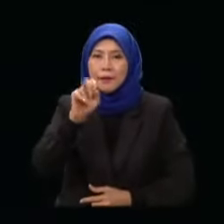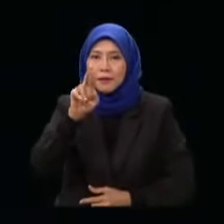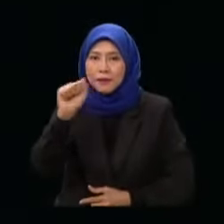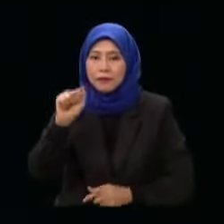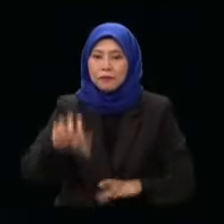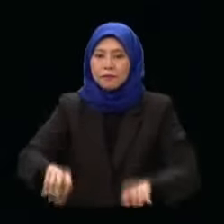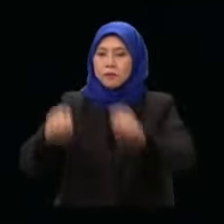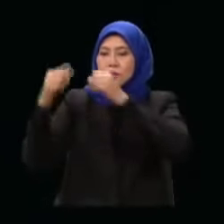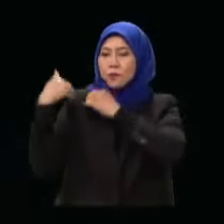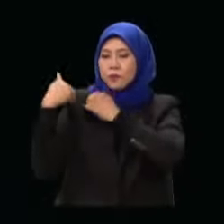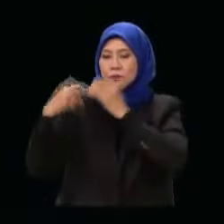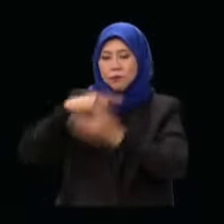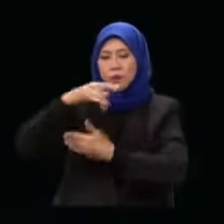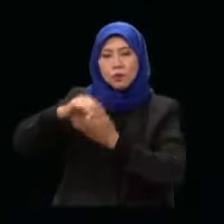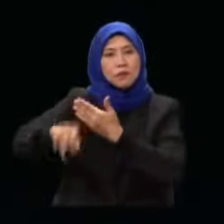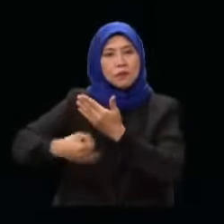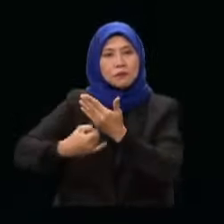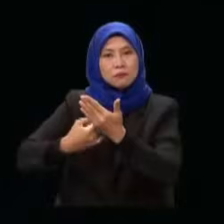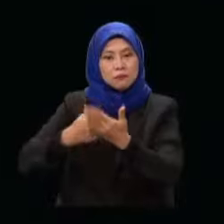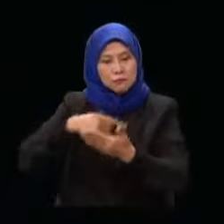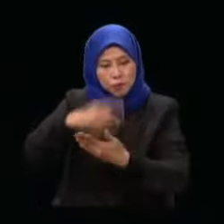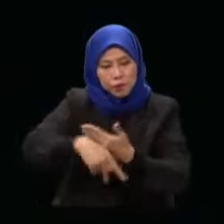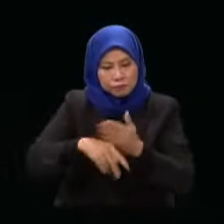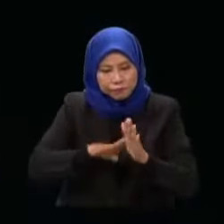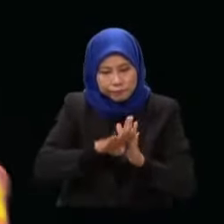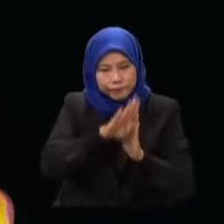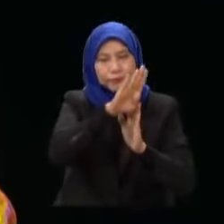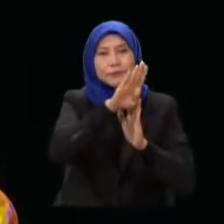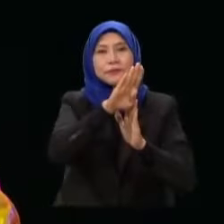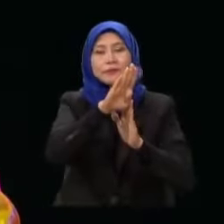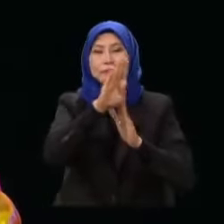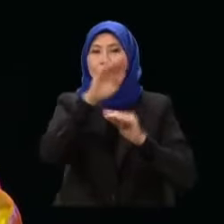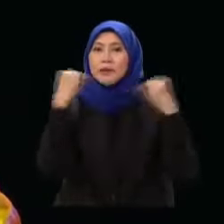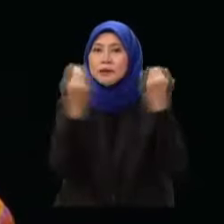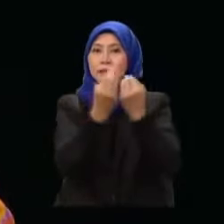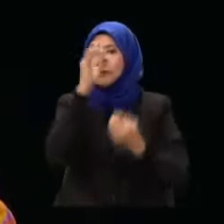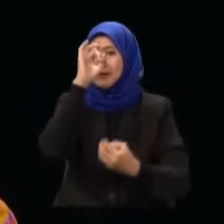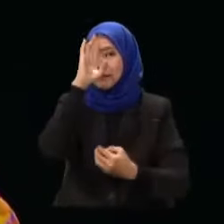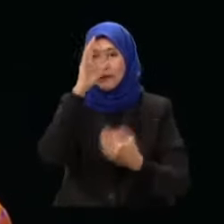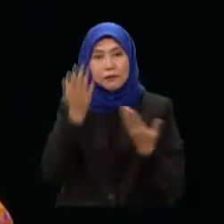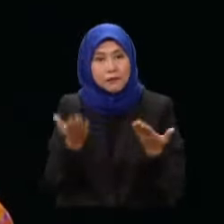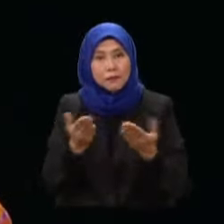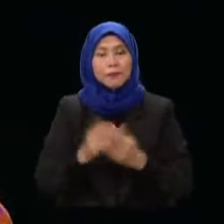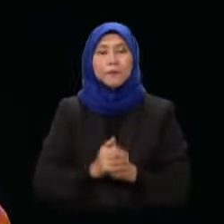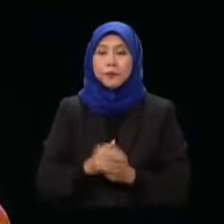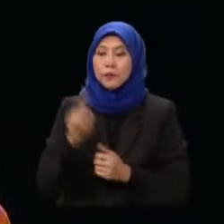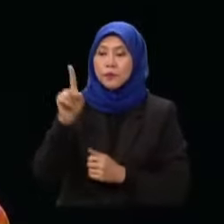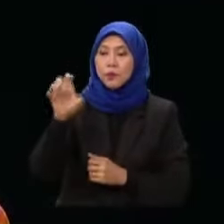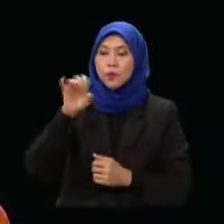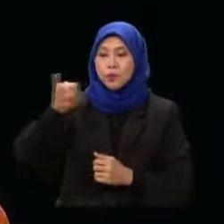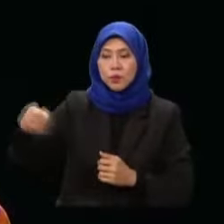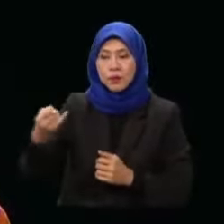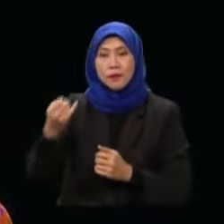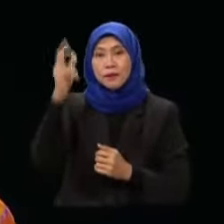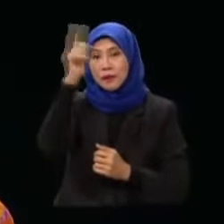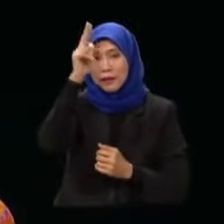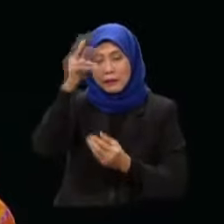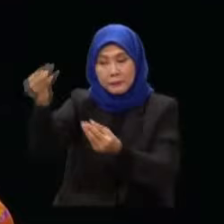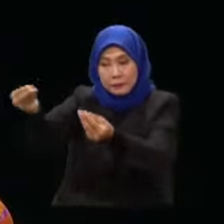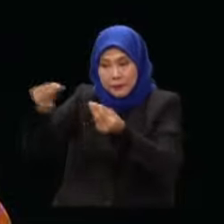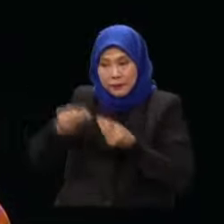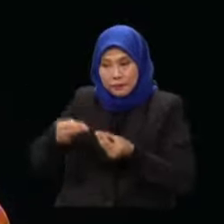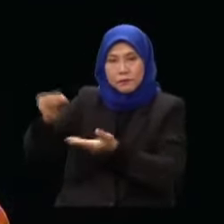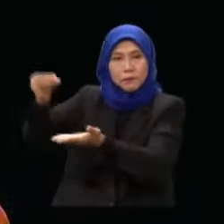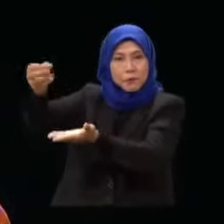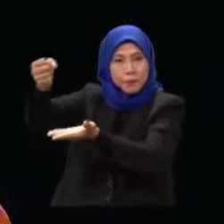program ataupun Project Heh bagi pembangunan masyarakat Hindia the sebenarnya 100000000 ini diperuntukkan oleh kerajaan dan